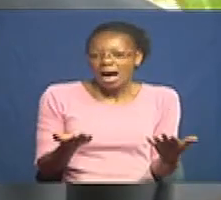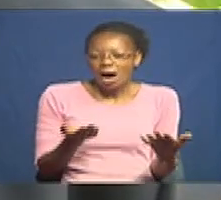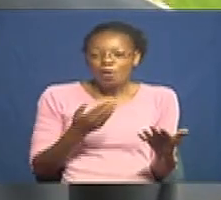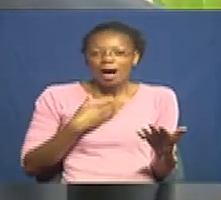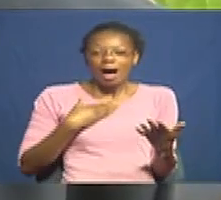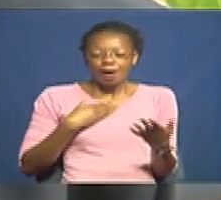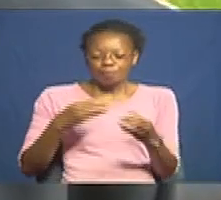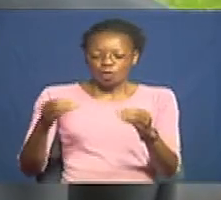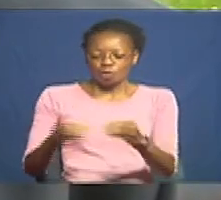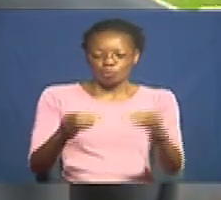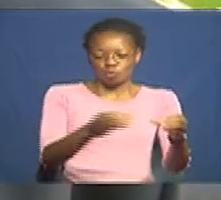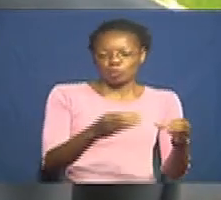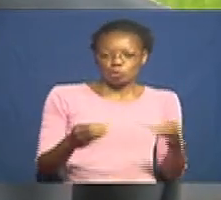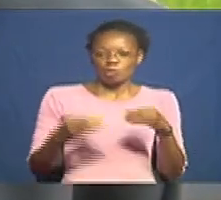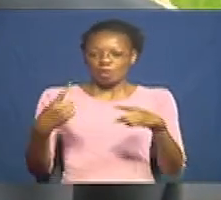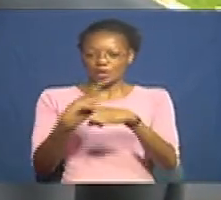plant diversity,